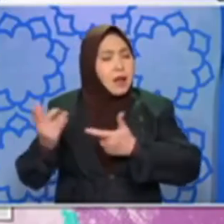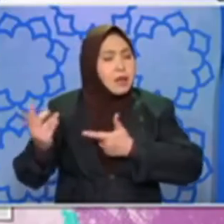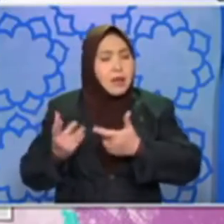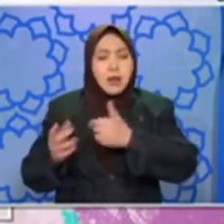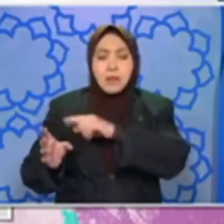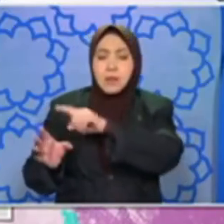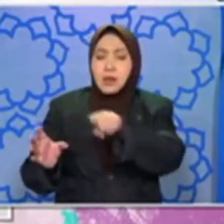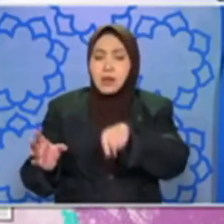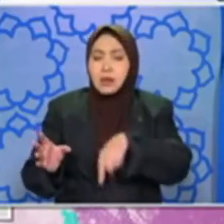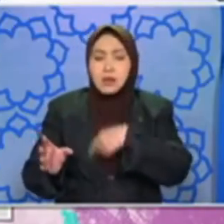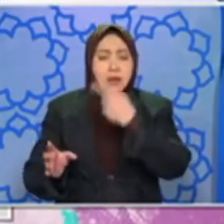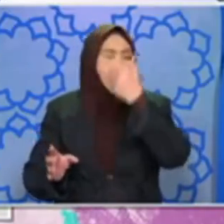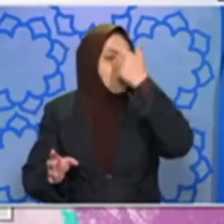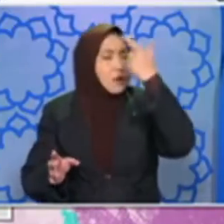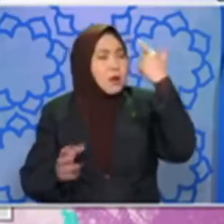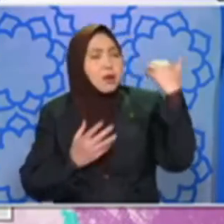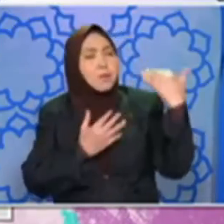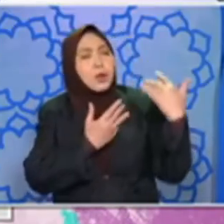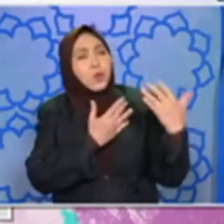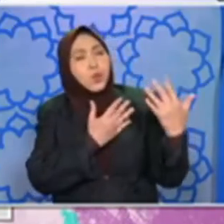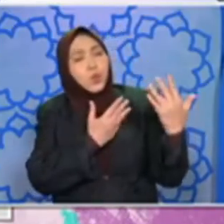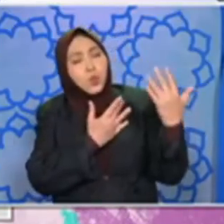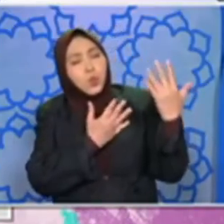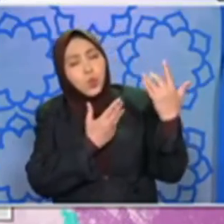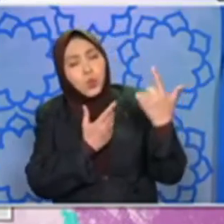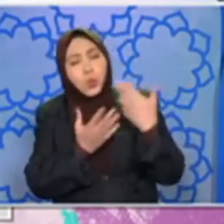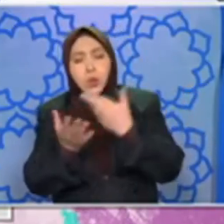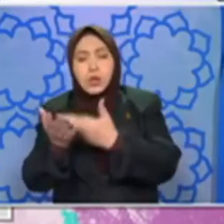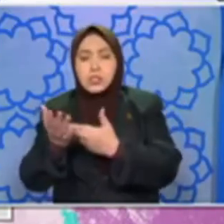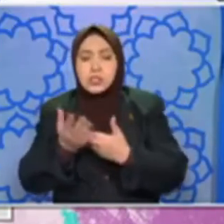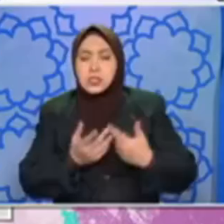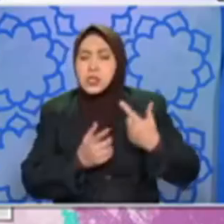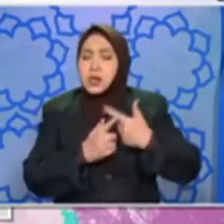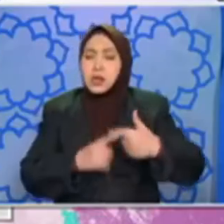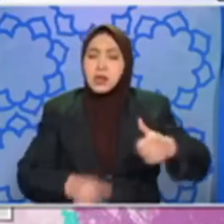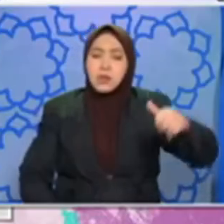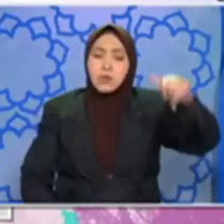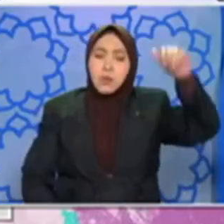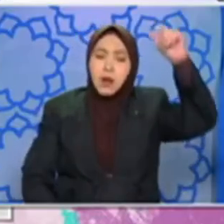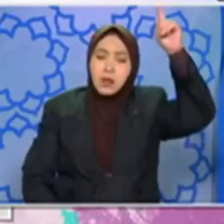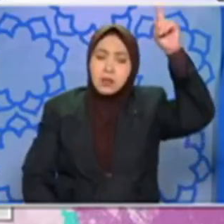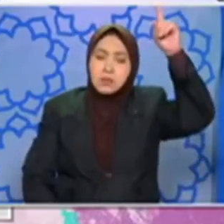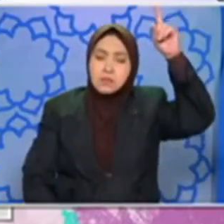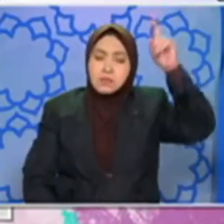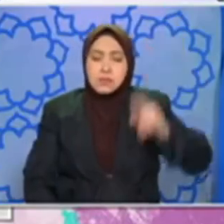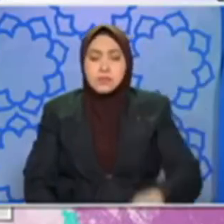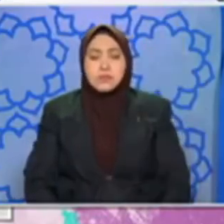رحمة من ربك ترجوها